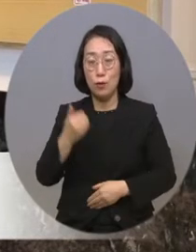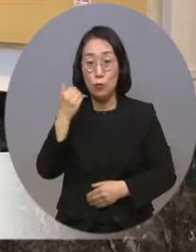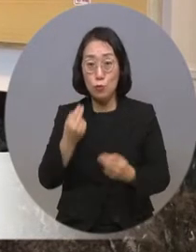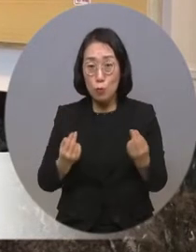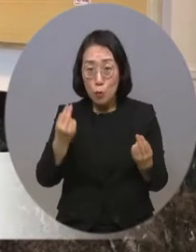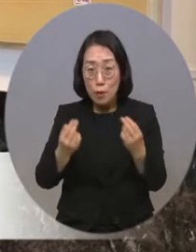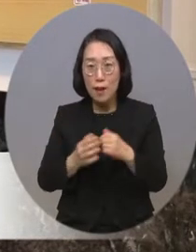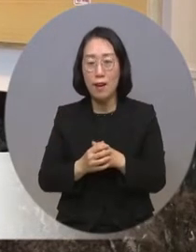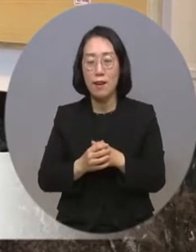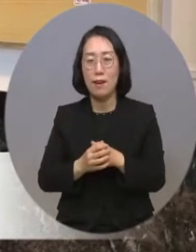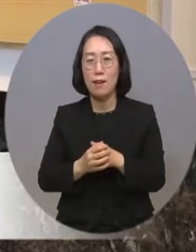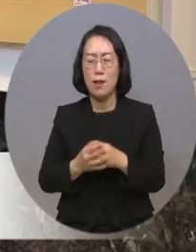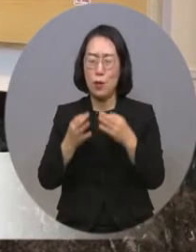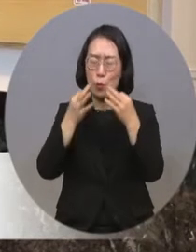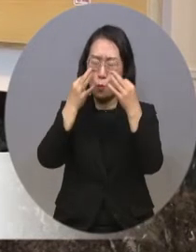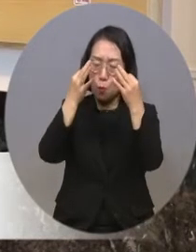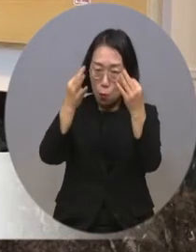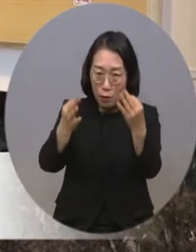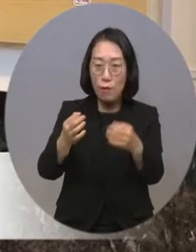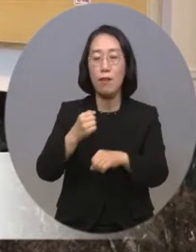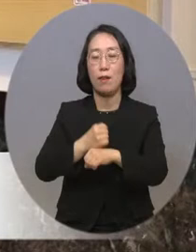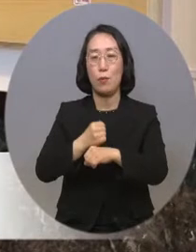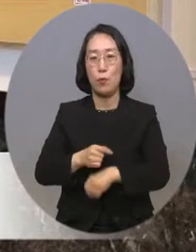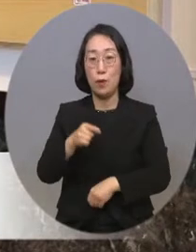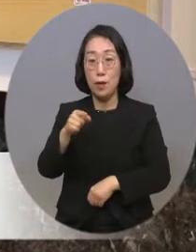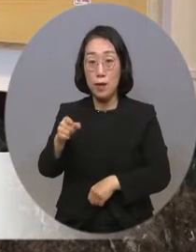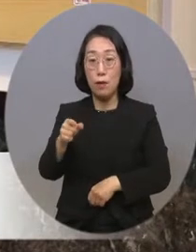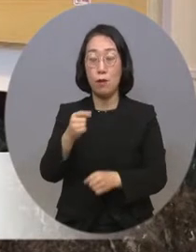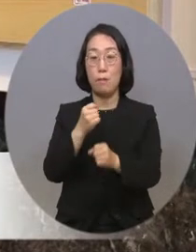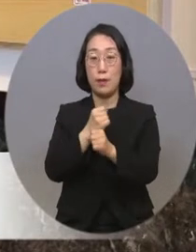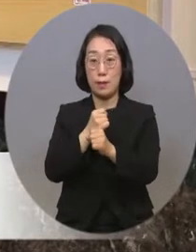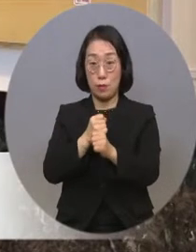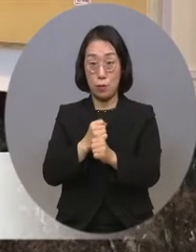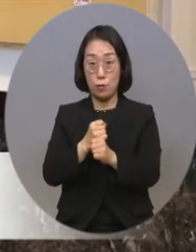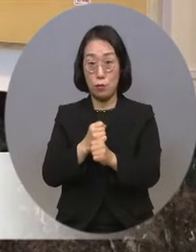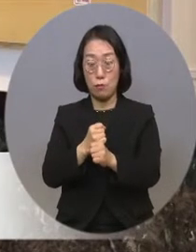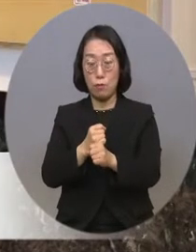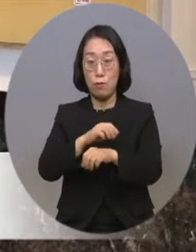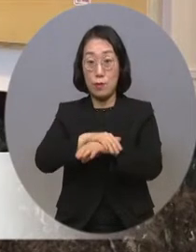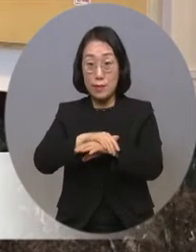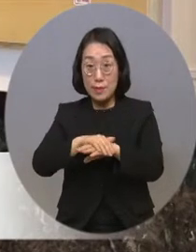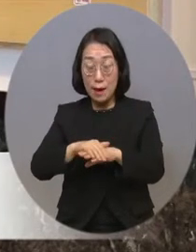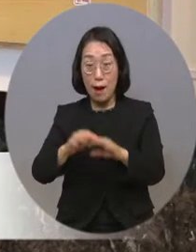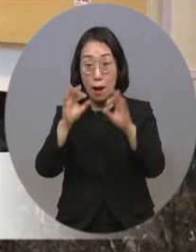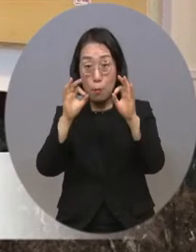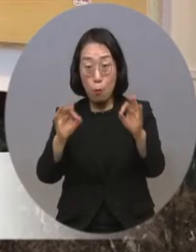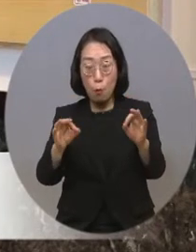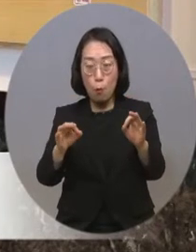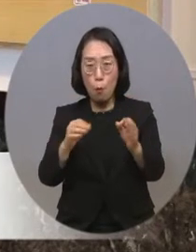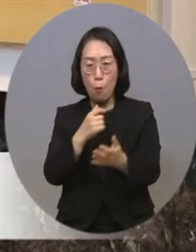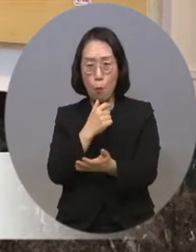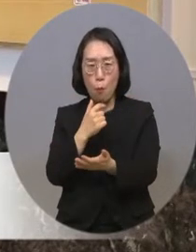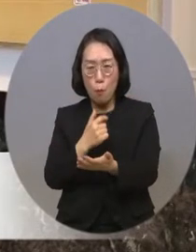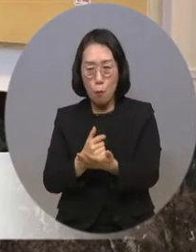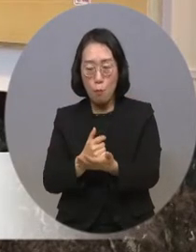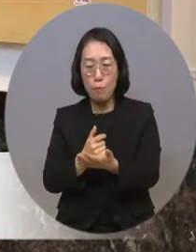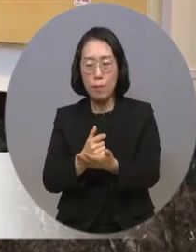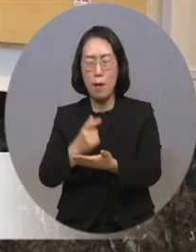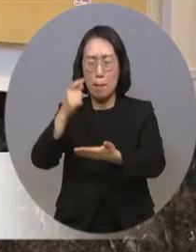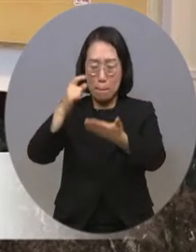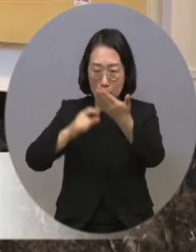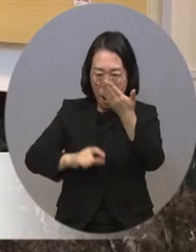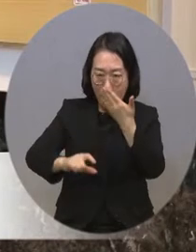누구보다도 심혈을 기울였고 이 작품에 도취되다 보면은 밤을 새워가면서까지